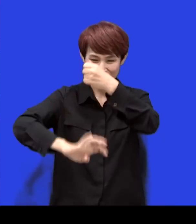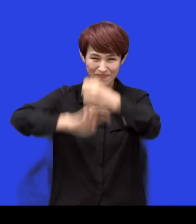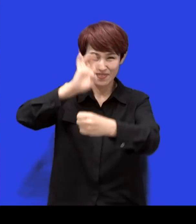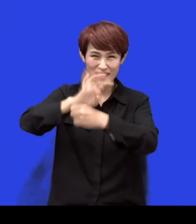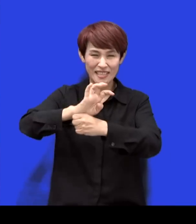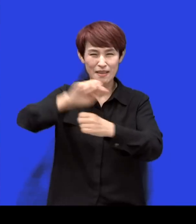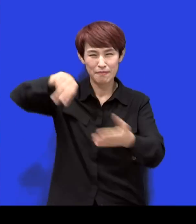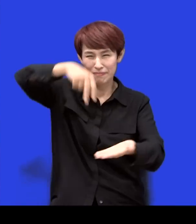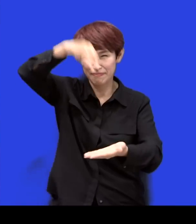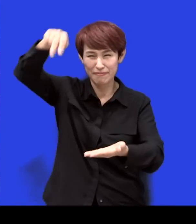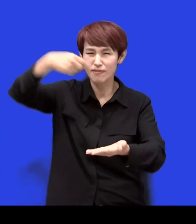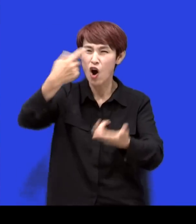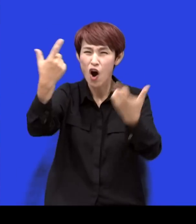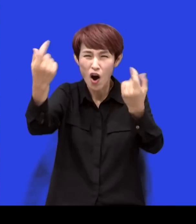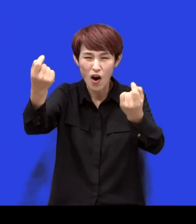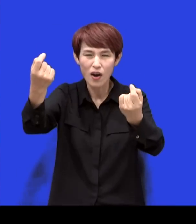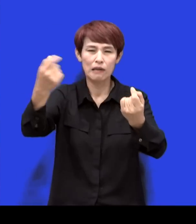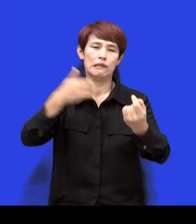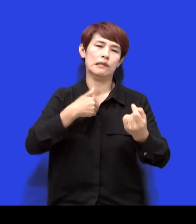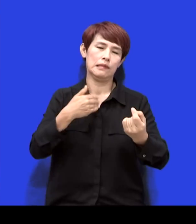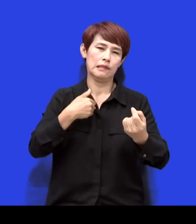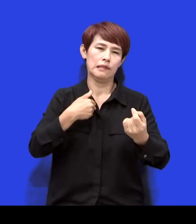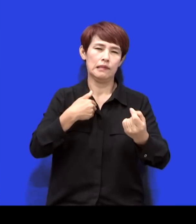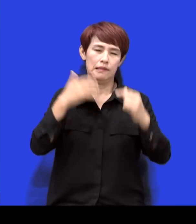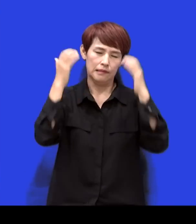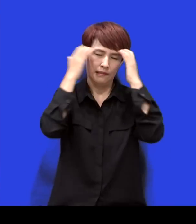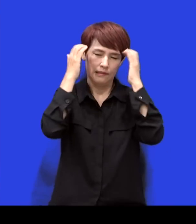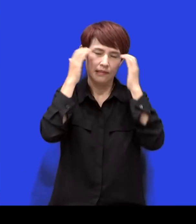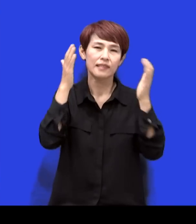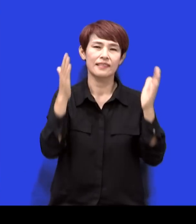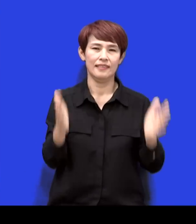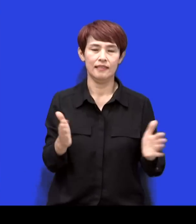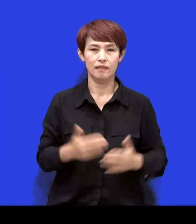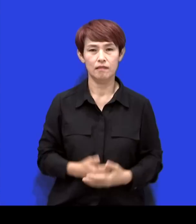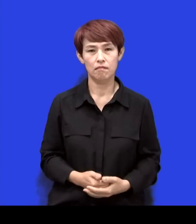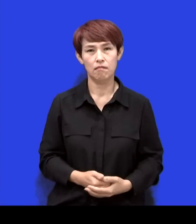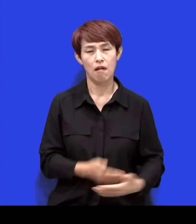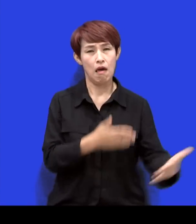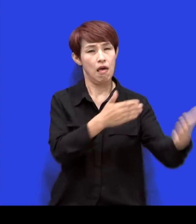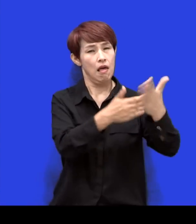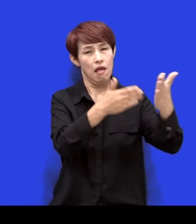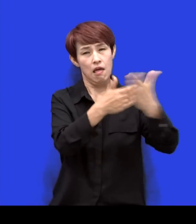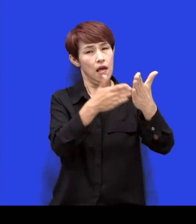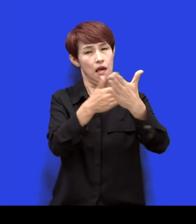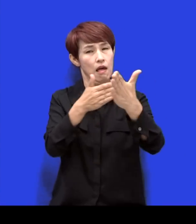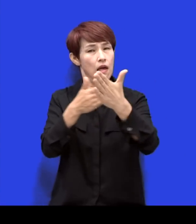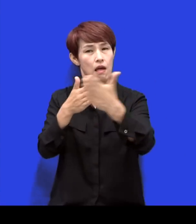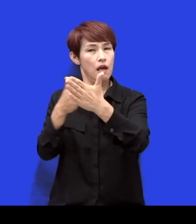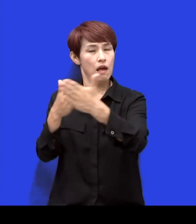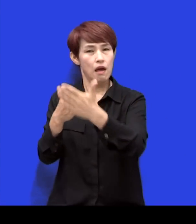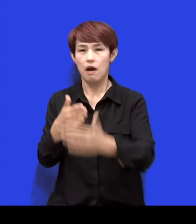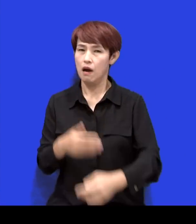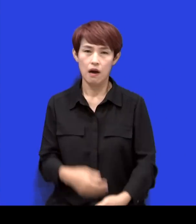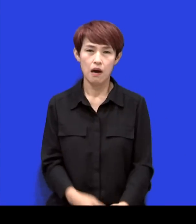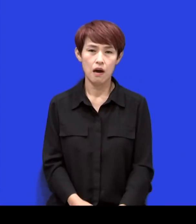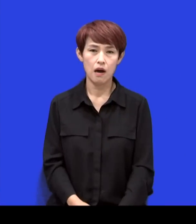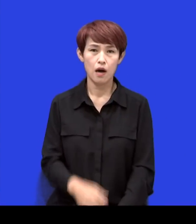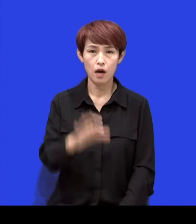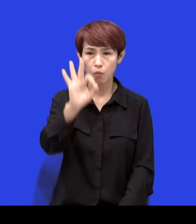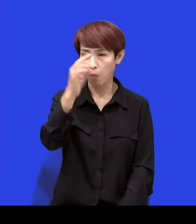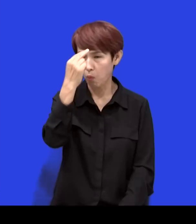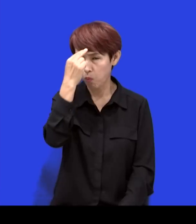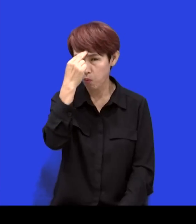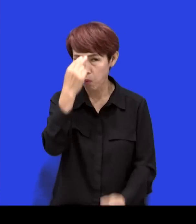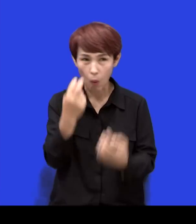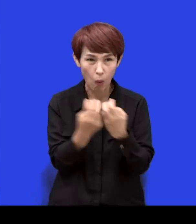네. 방황하잖아요. 그 민족이 그것처럼 저도 이제 계속 안 되니까 안 되고 예. 맨날 이제 돈이